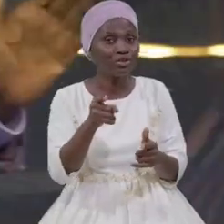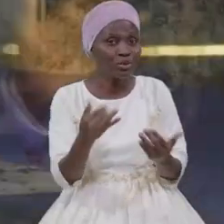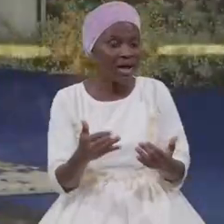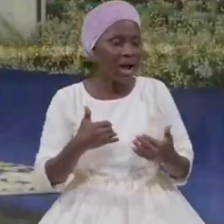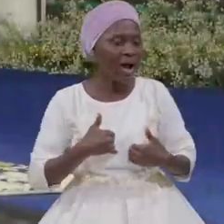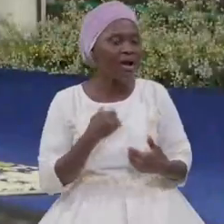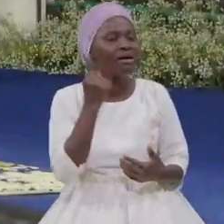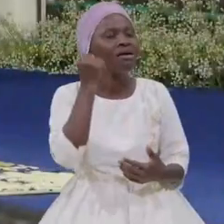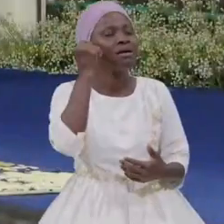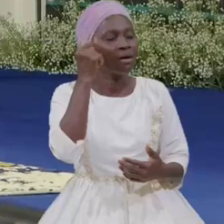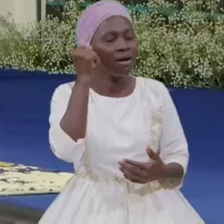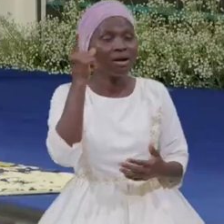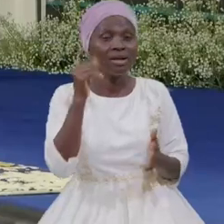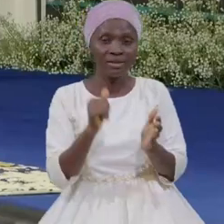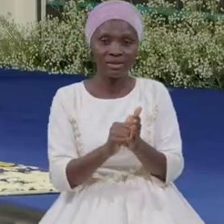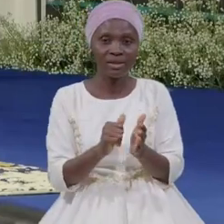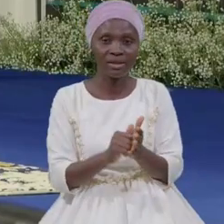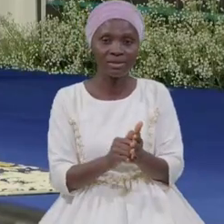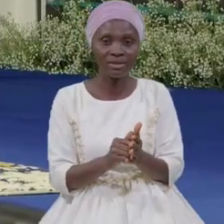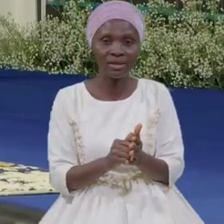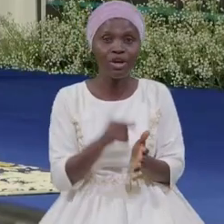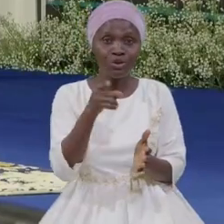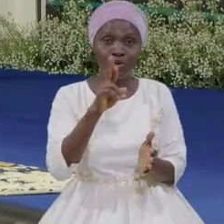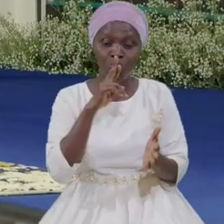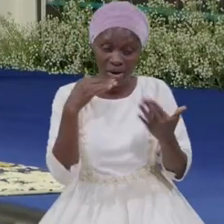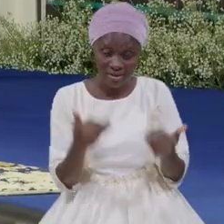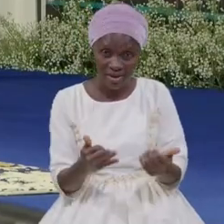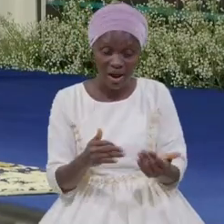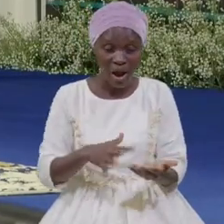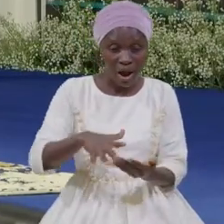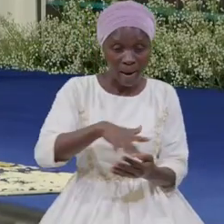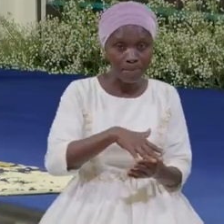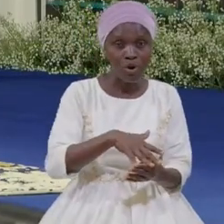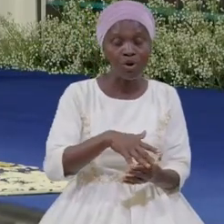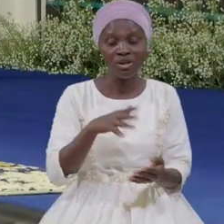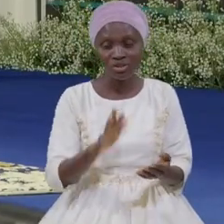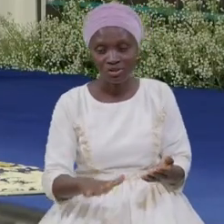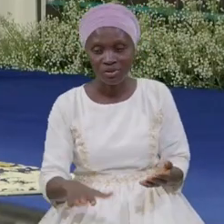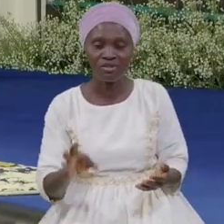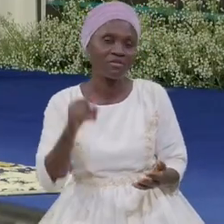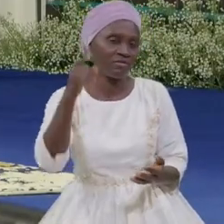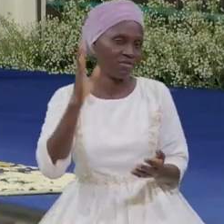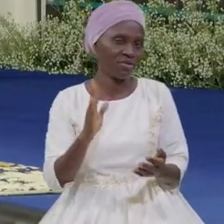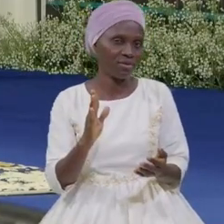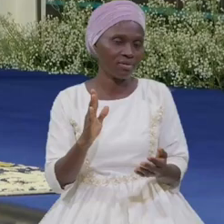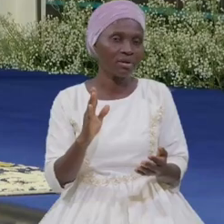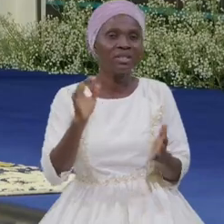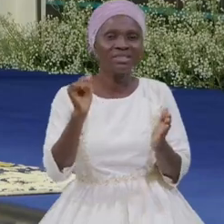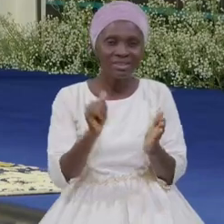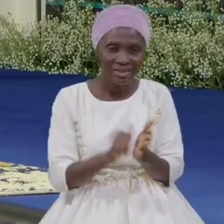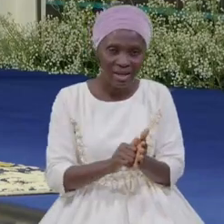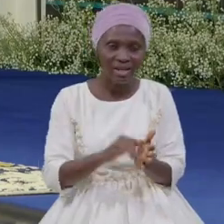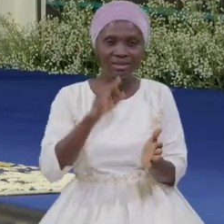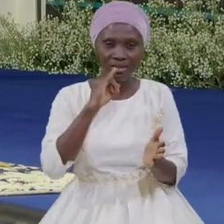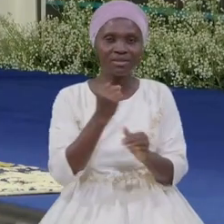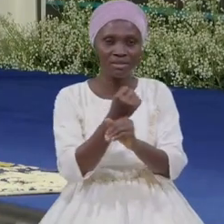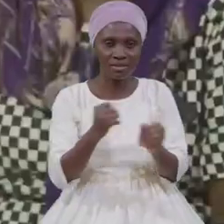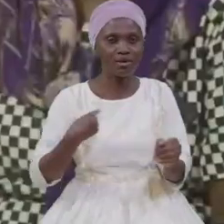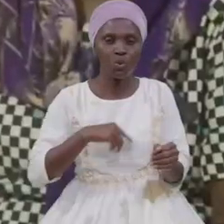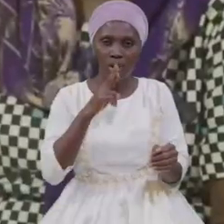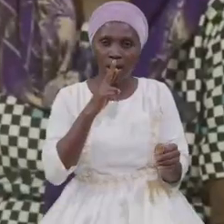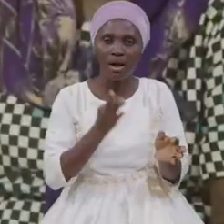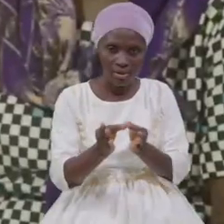que maintenant, tu fais partie des enfants de Dieu. Ça, c'est le salut dont nous